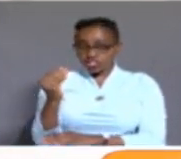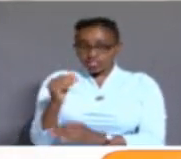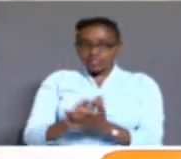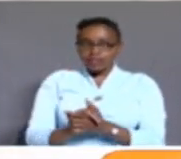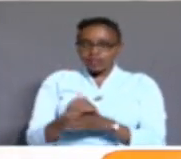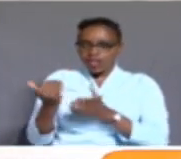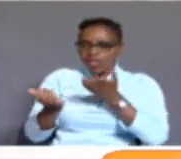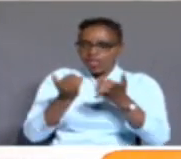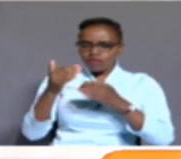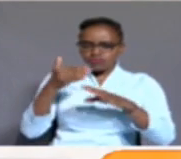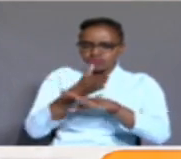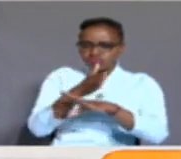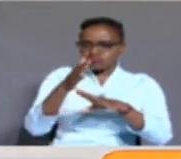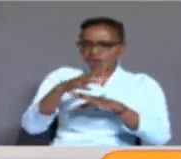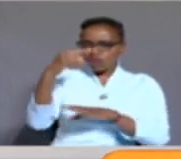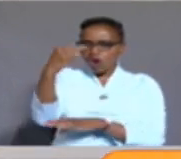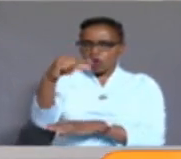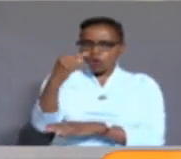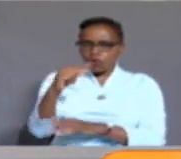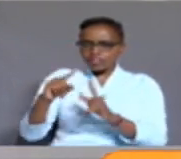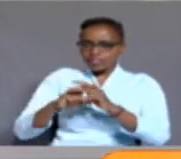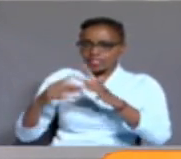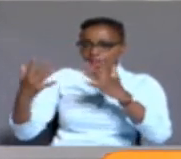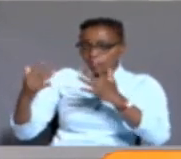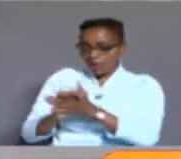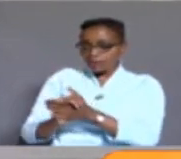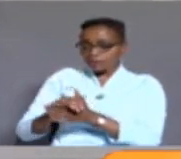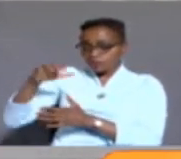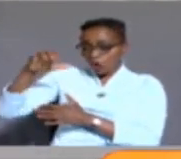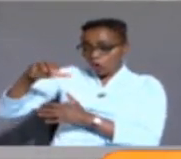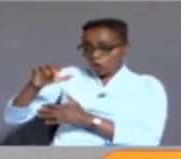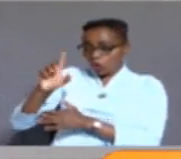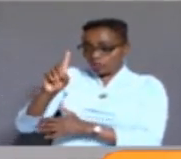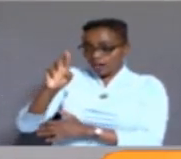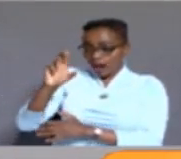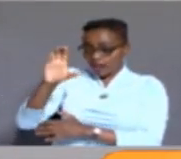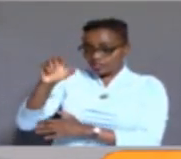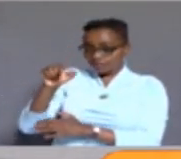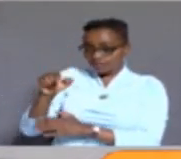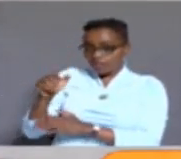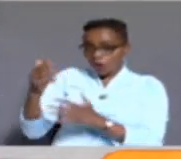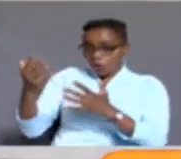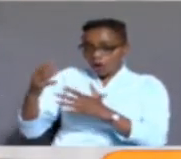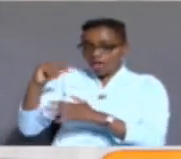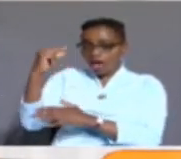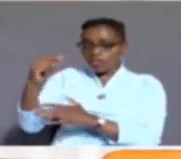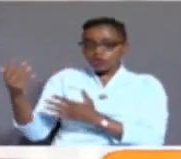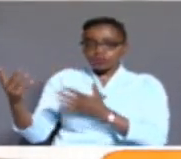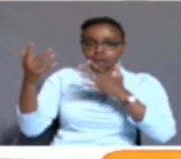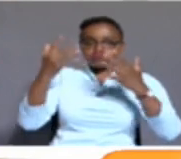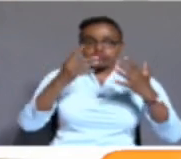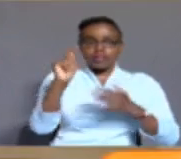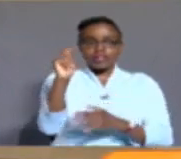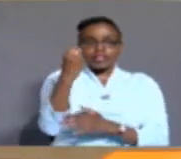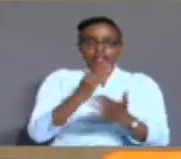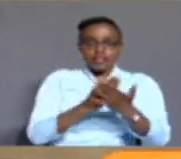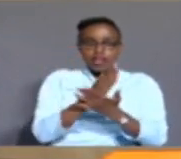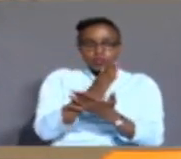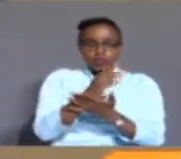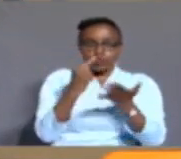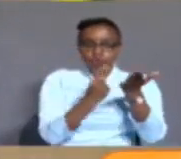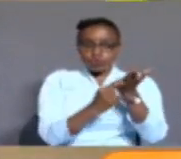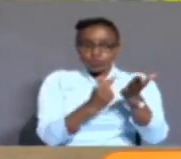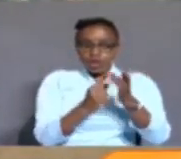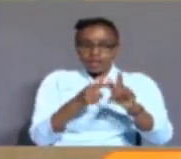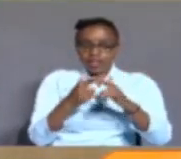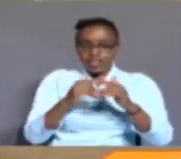biashara ya ulanguzi wa dhahabu huanzia nchi ya kidemokrasia ya Kongo, ambapo dhahabu huletwa humu nchini kupitia nchi ya Uganda